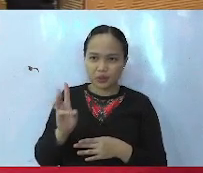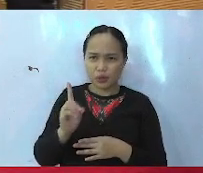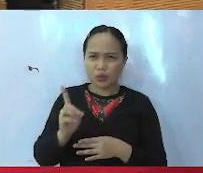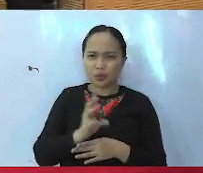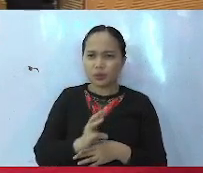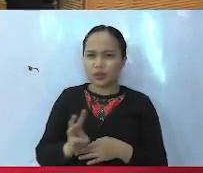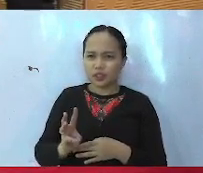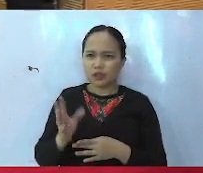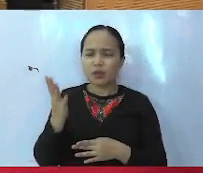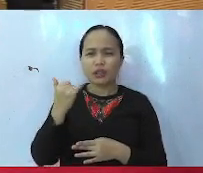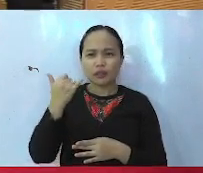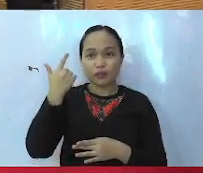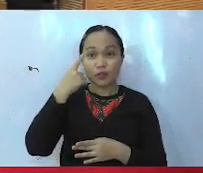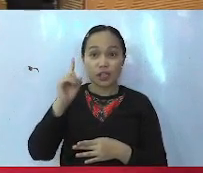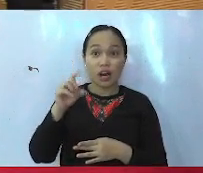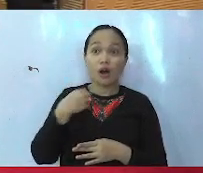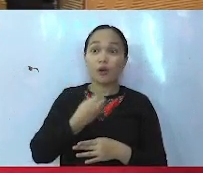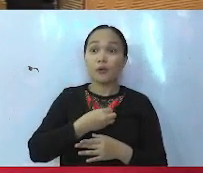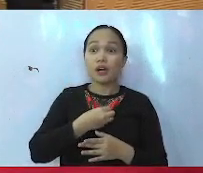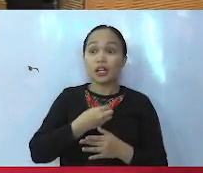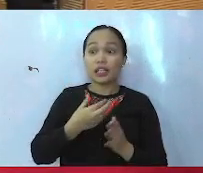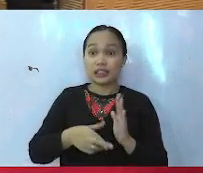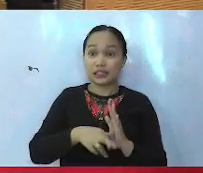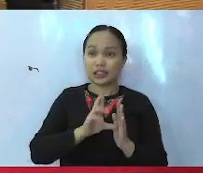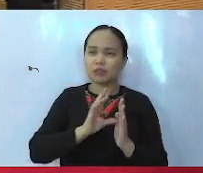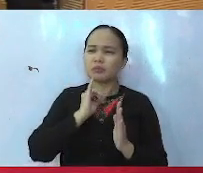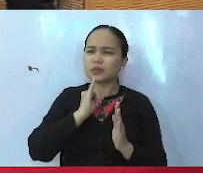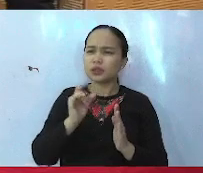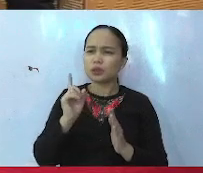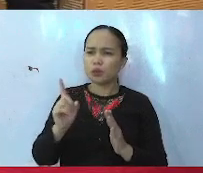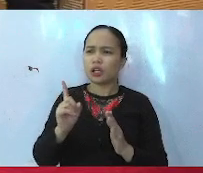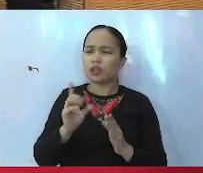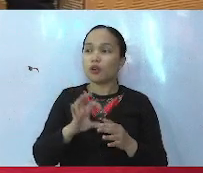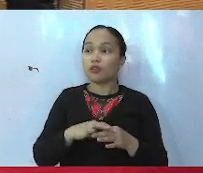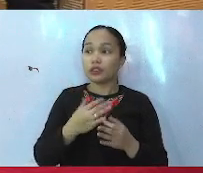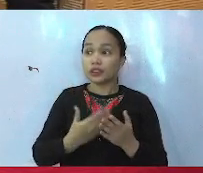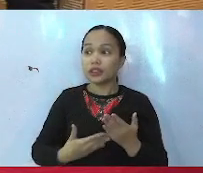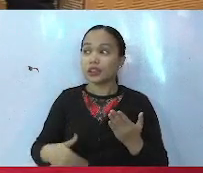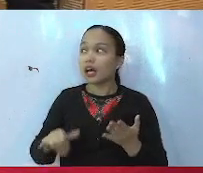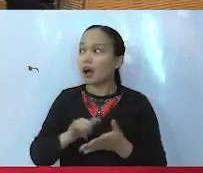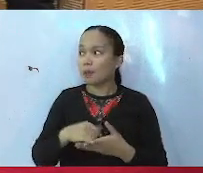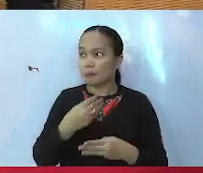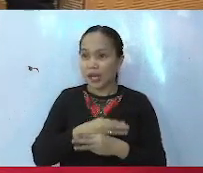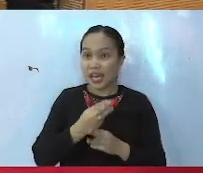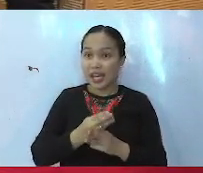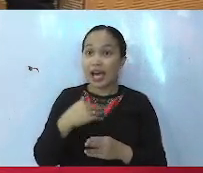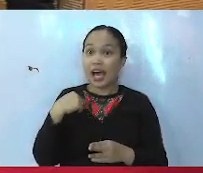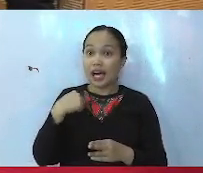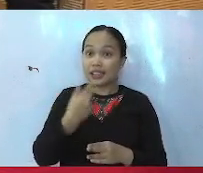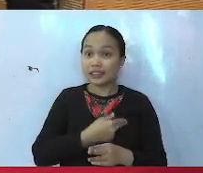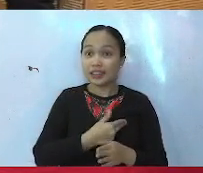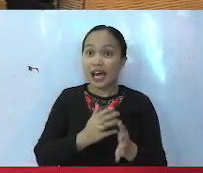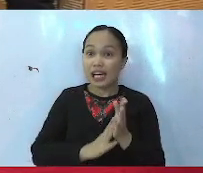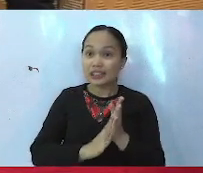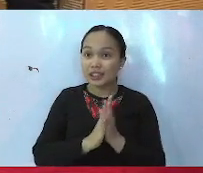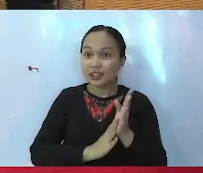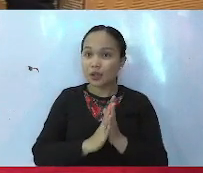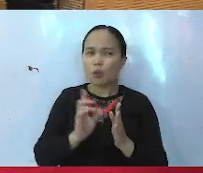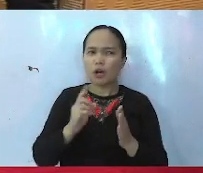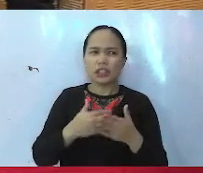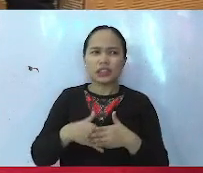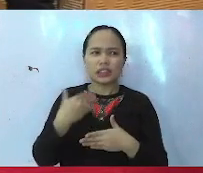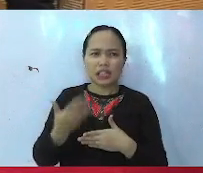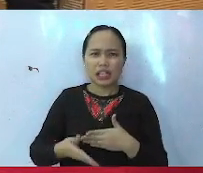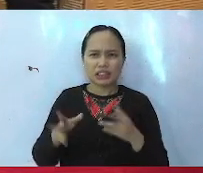Para yung recap kasi, mga Team Focus, yan yung isa sa mga bagay na magpapa-excite sa inyo sa ano kaya yung susunod na topic. Yes,